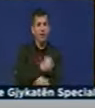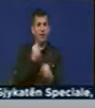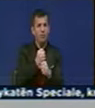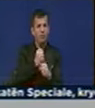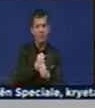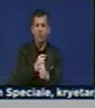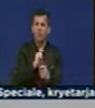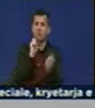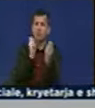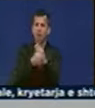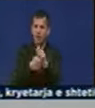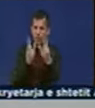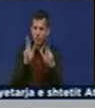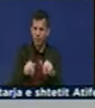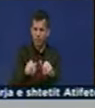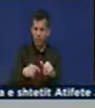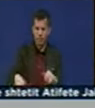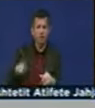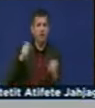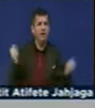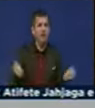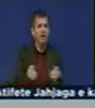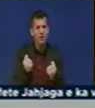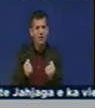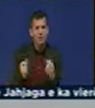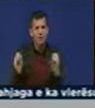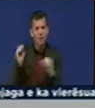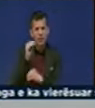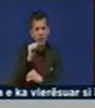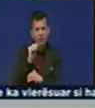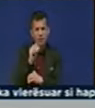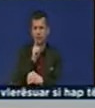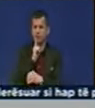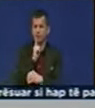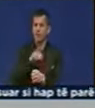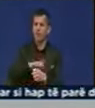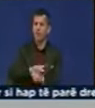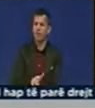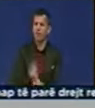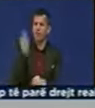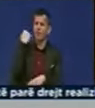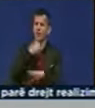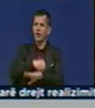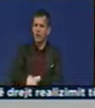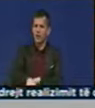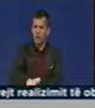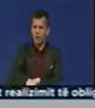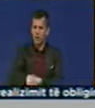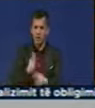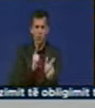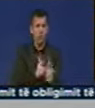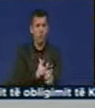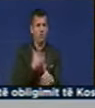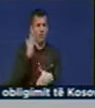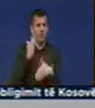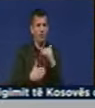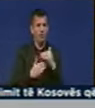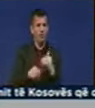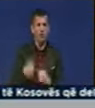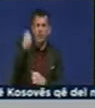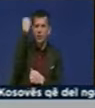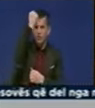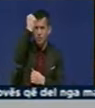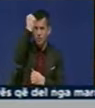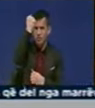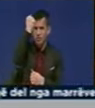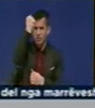ndryshim. Të angazhohemi për të gjitha ato gra viktima të dhunës dhe të dhunimeve në luftën e fundit në Kosovë,